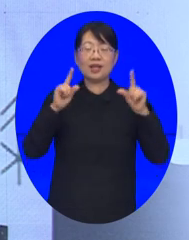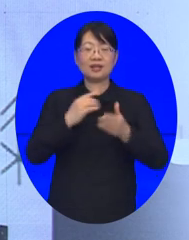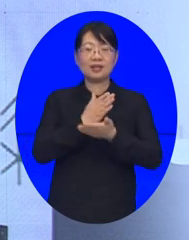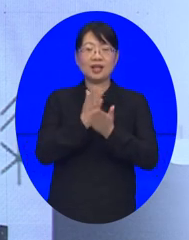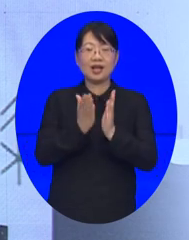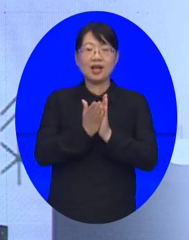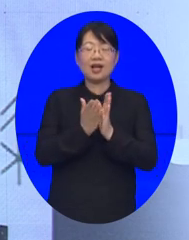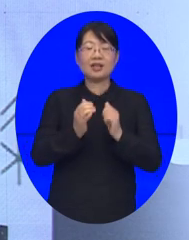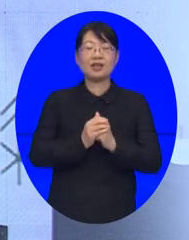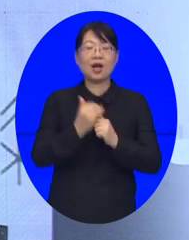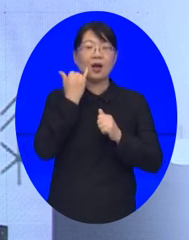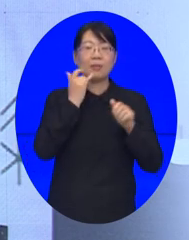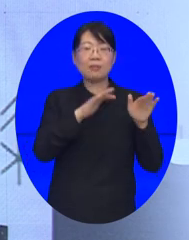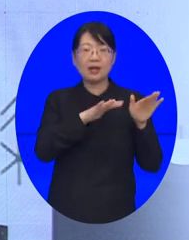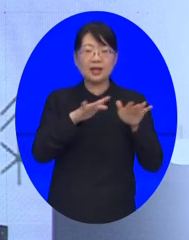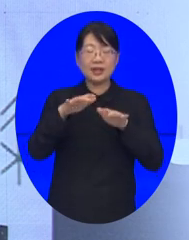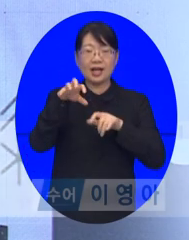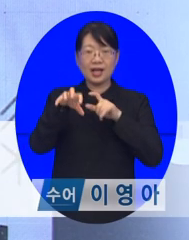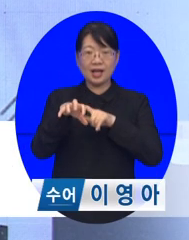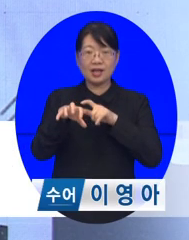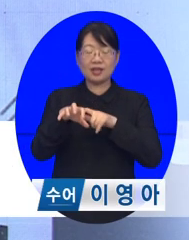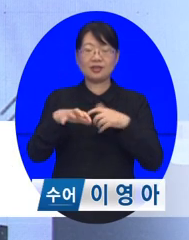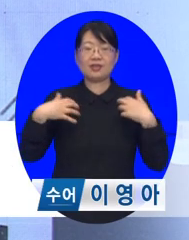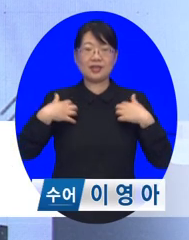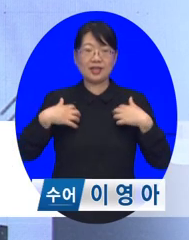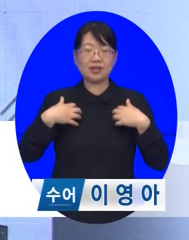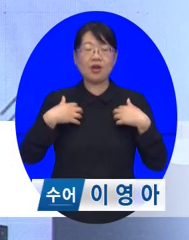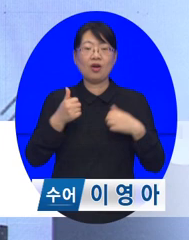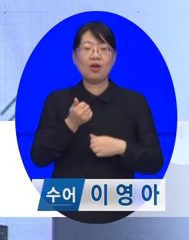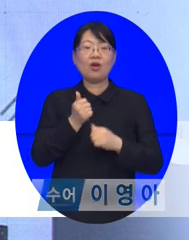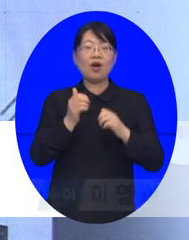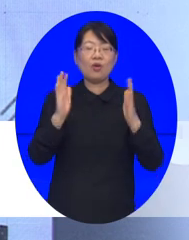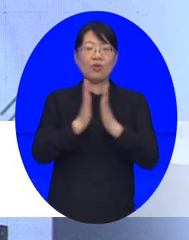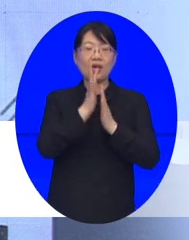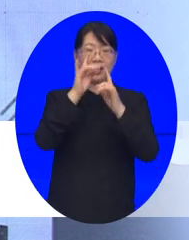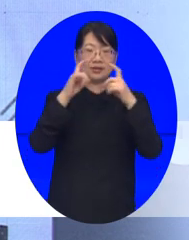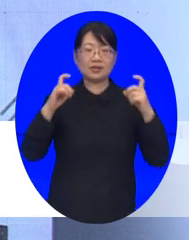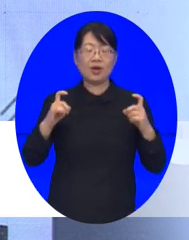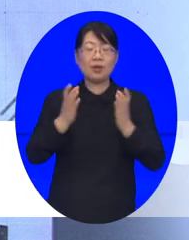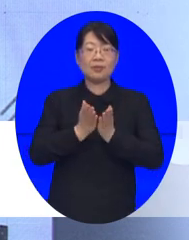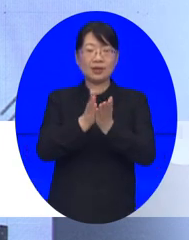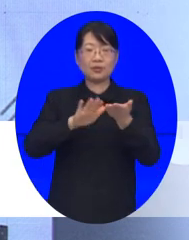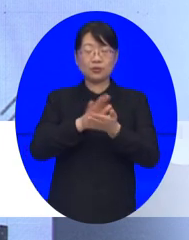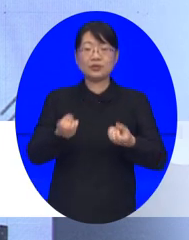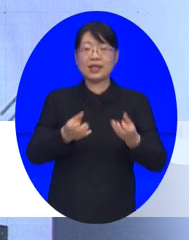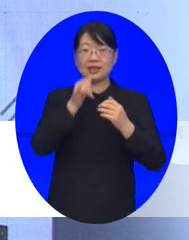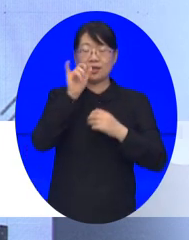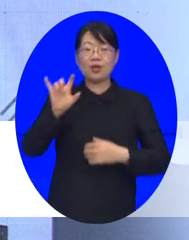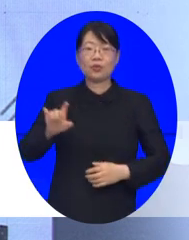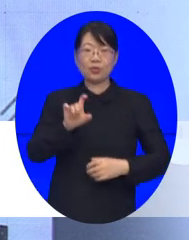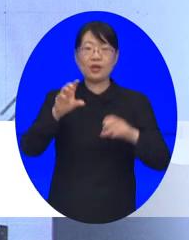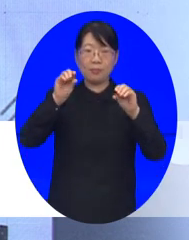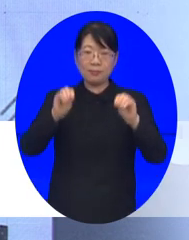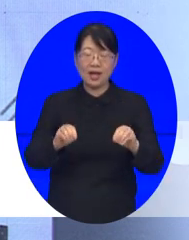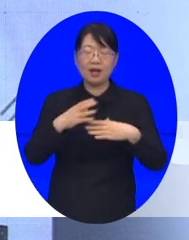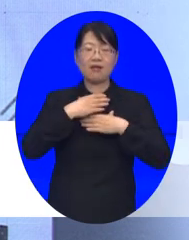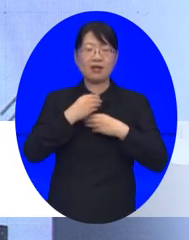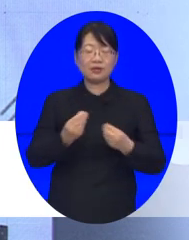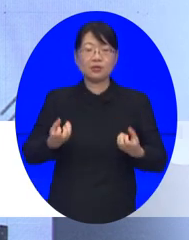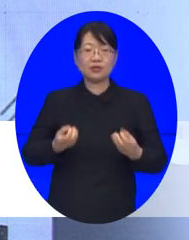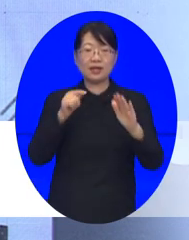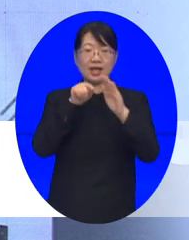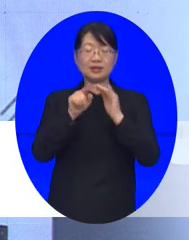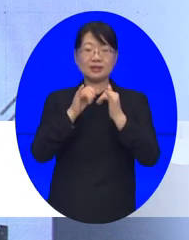지난 주말에는 다양한 해양 레저 체험을 할수 있는 화성 뱃놀이 축제가 열렸습니다. 코로나가 종식되면서 안심하고 축제를